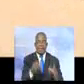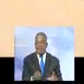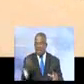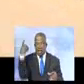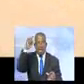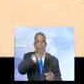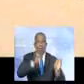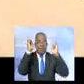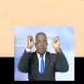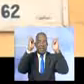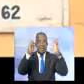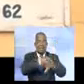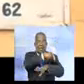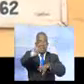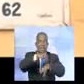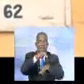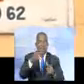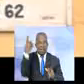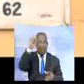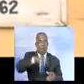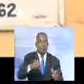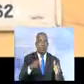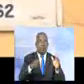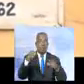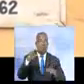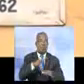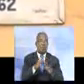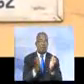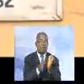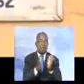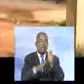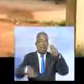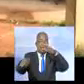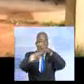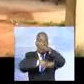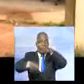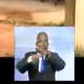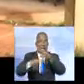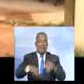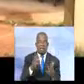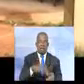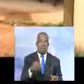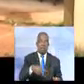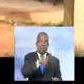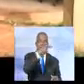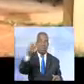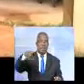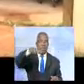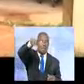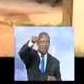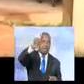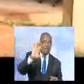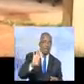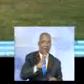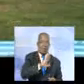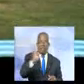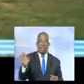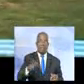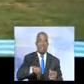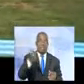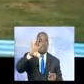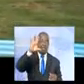secteur de l'éducation nationale, pour le primaire, on a 224 établissements, dont 206 publics et 18